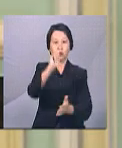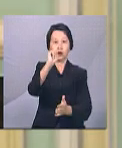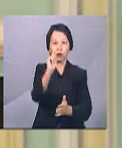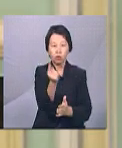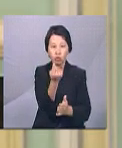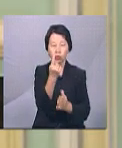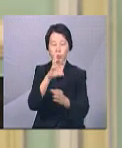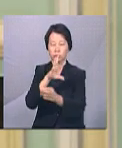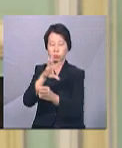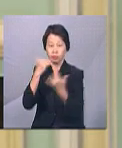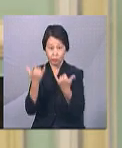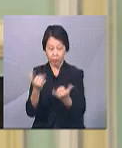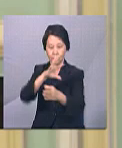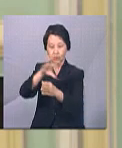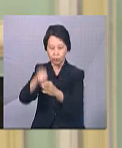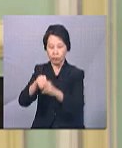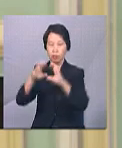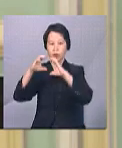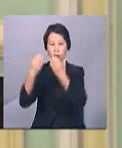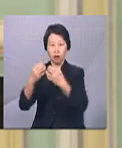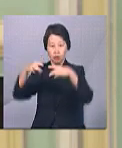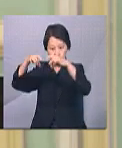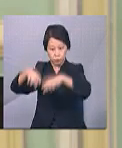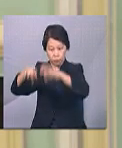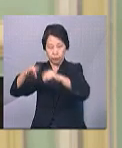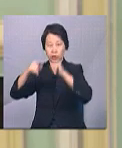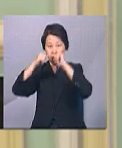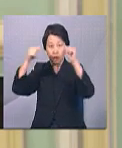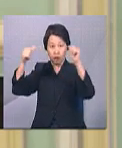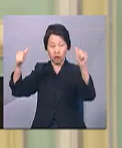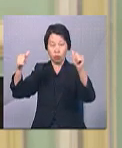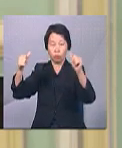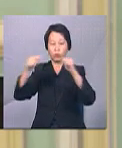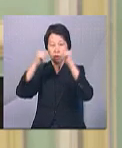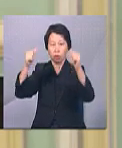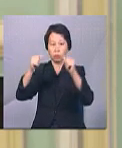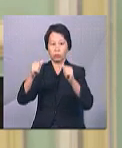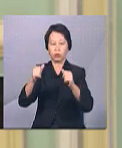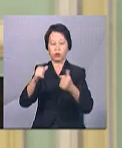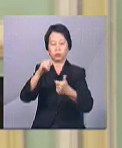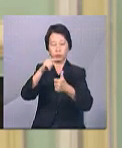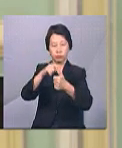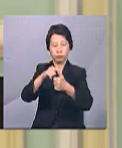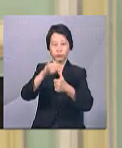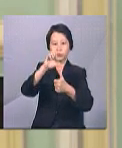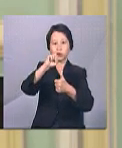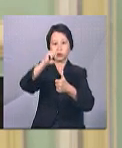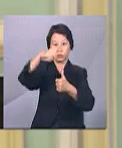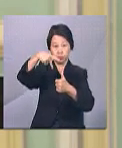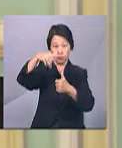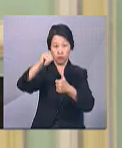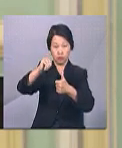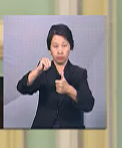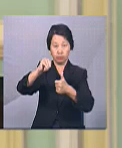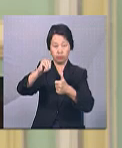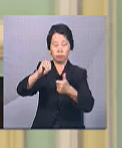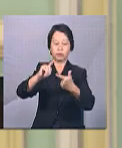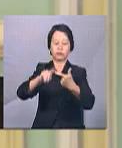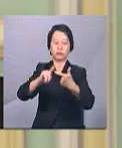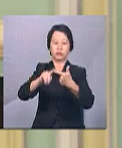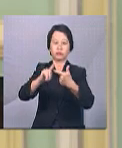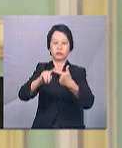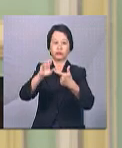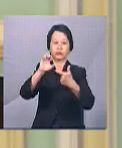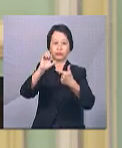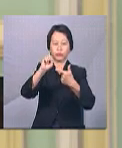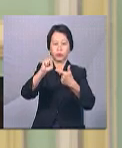melibatkan kelas peperiksaan awal yaitu sijil pelajaran Malaysia SPM si